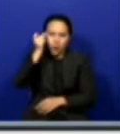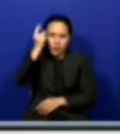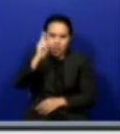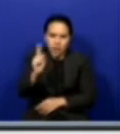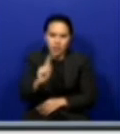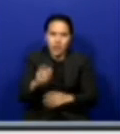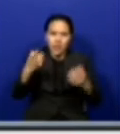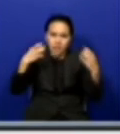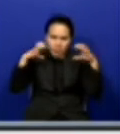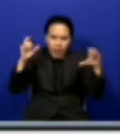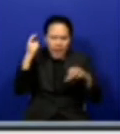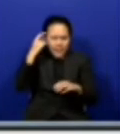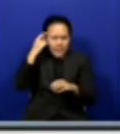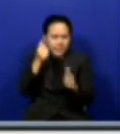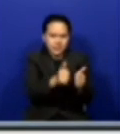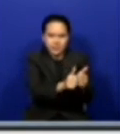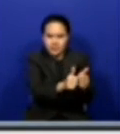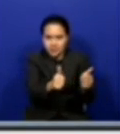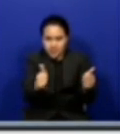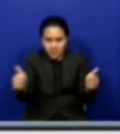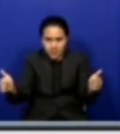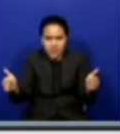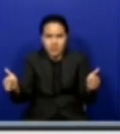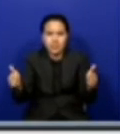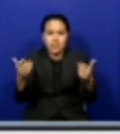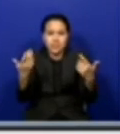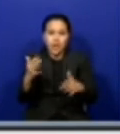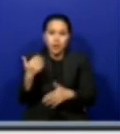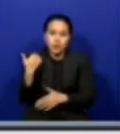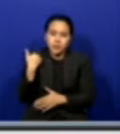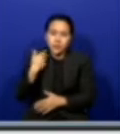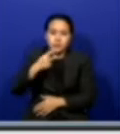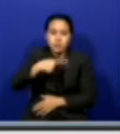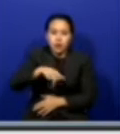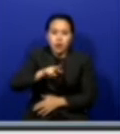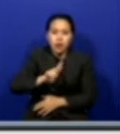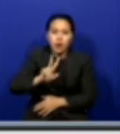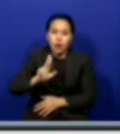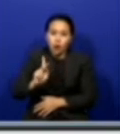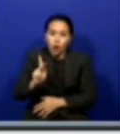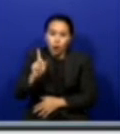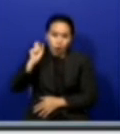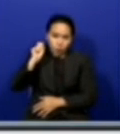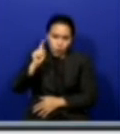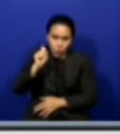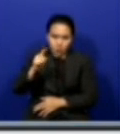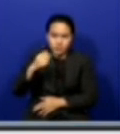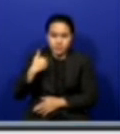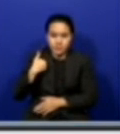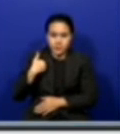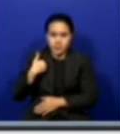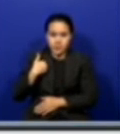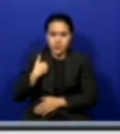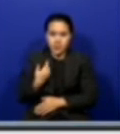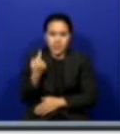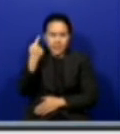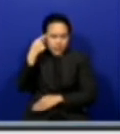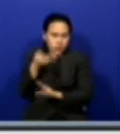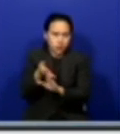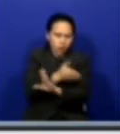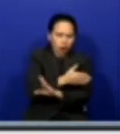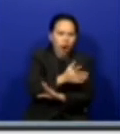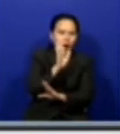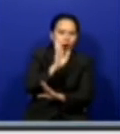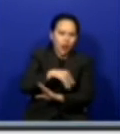ฐบาลก็หวังดีกับเราสักพักก็ประกาศให้มีพรกฉุกเฉินตอนแรกเราก็เข้าใจค่ะมีพรกฉุก